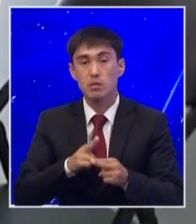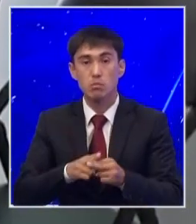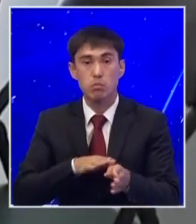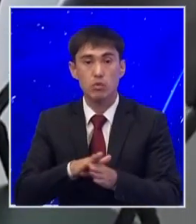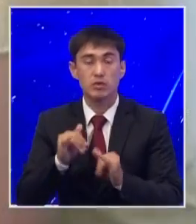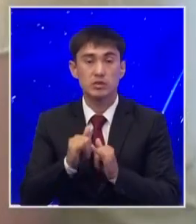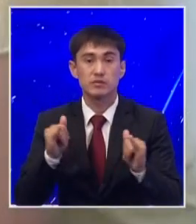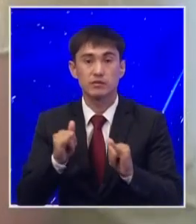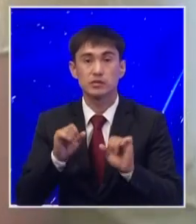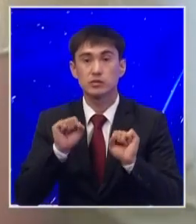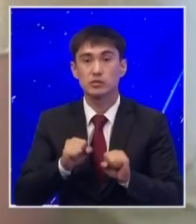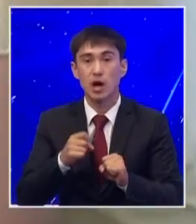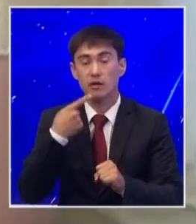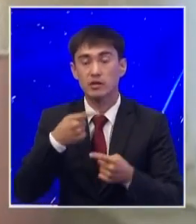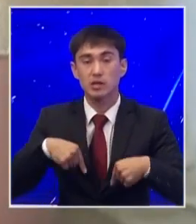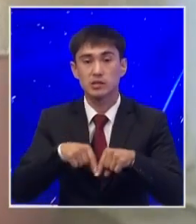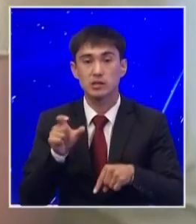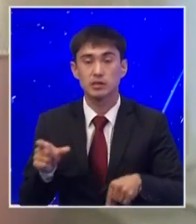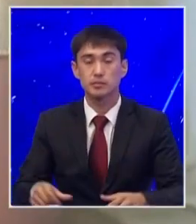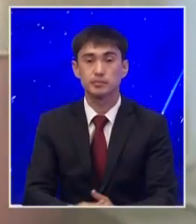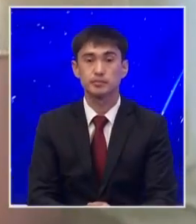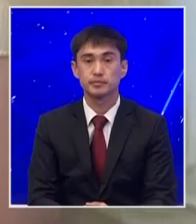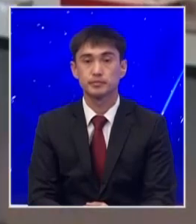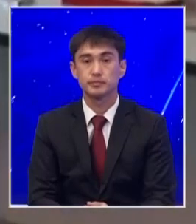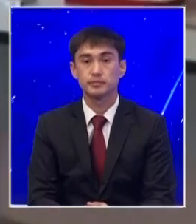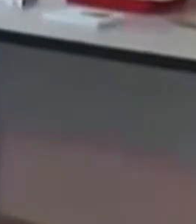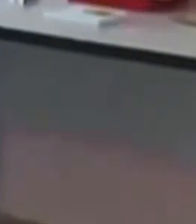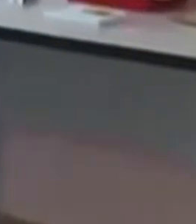полноценно развиваться, отмечают организаторы.